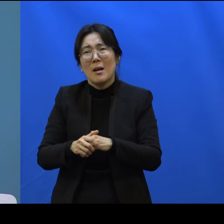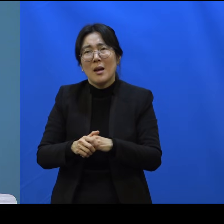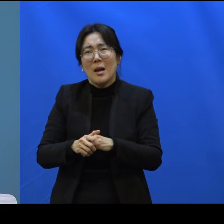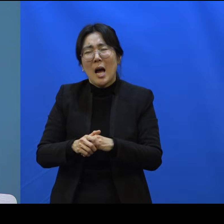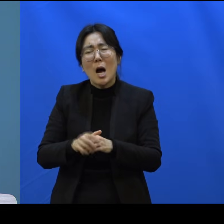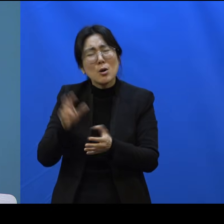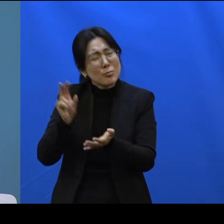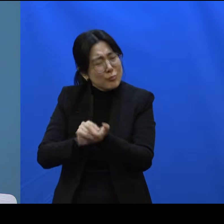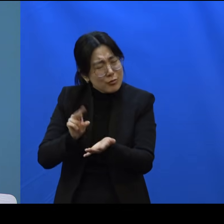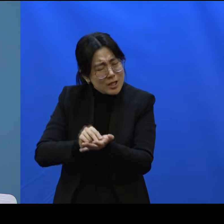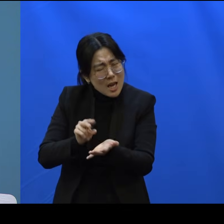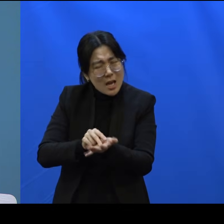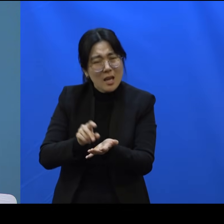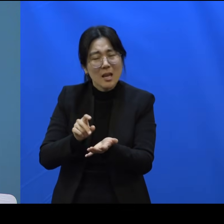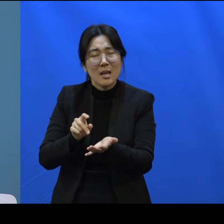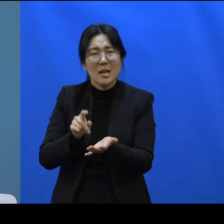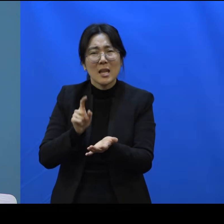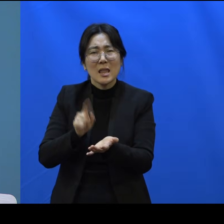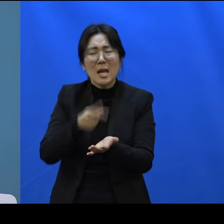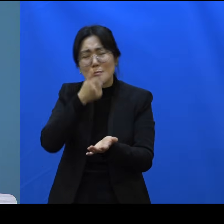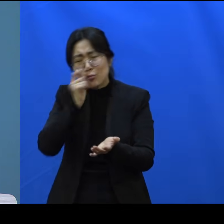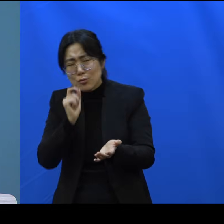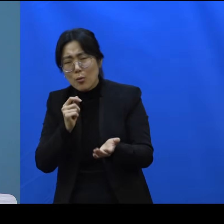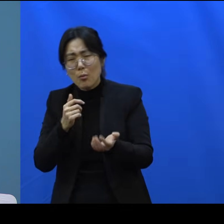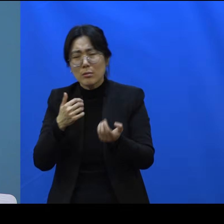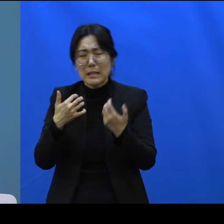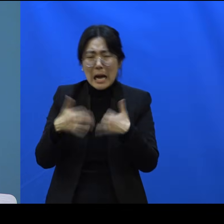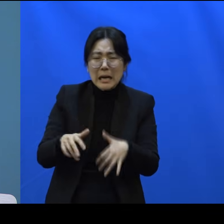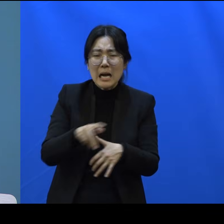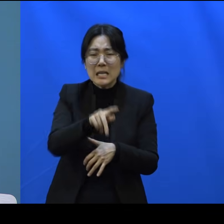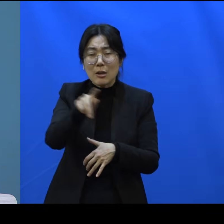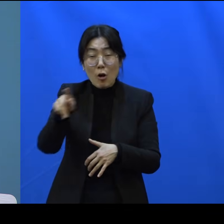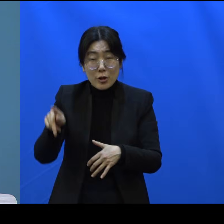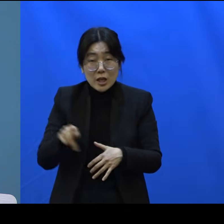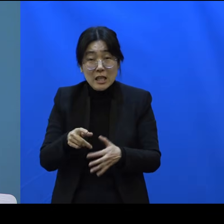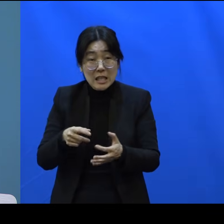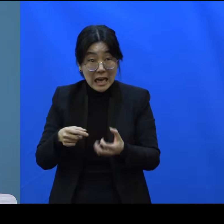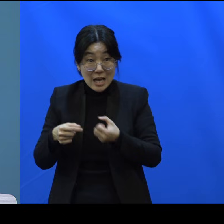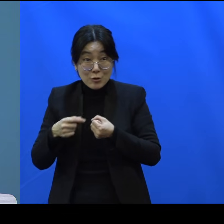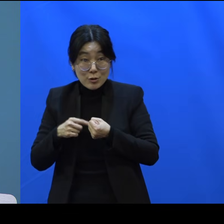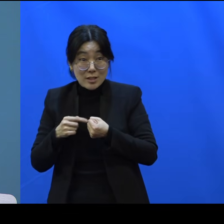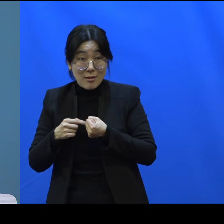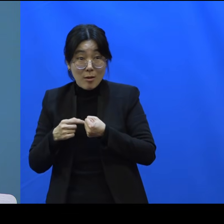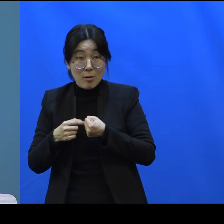여러분들의 개인의 약함들이 무엇입니까? 가리려고 했다면 이제 가리지 마십시오.